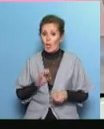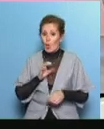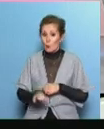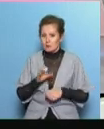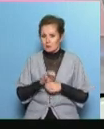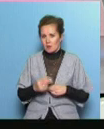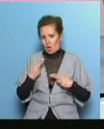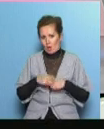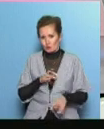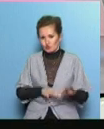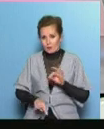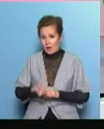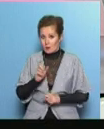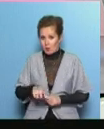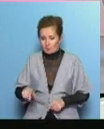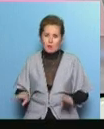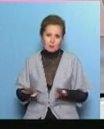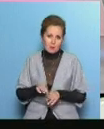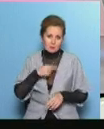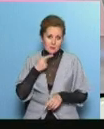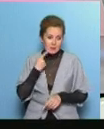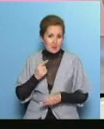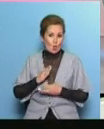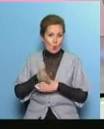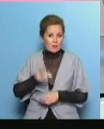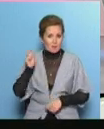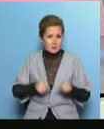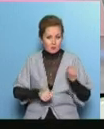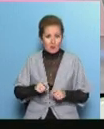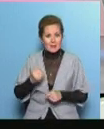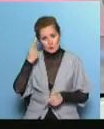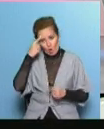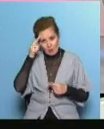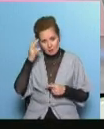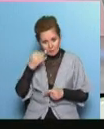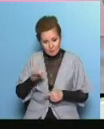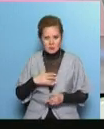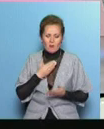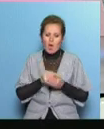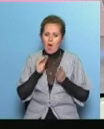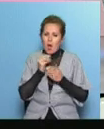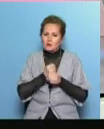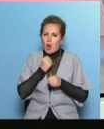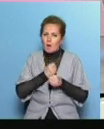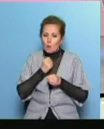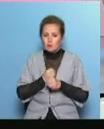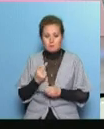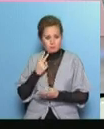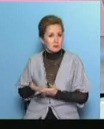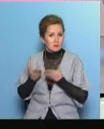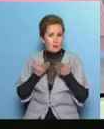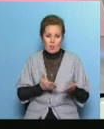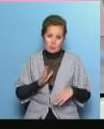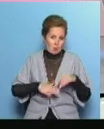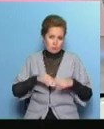инженерных кадров. Так отзывались об Ижевске гости фестиваля изобретений. Свои разработки на нем представили не профессиональные